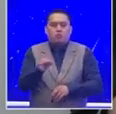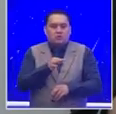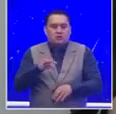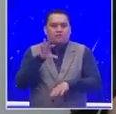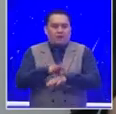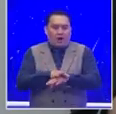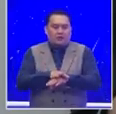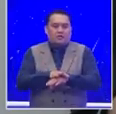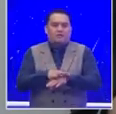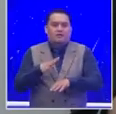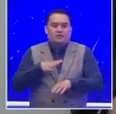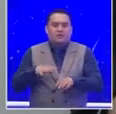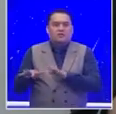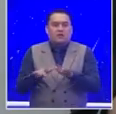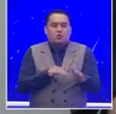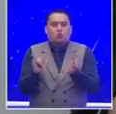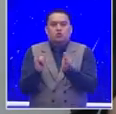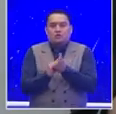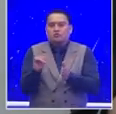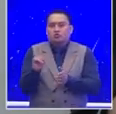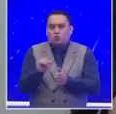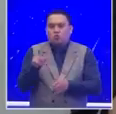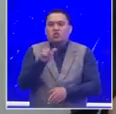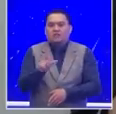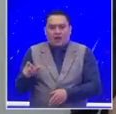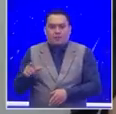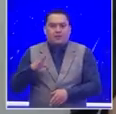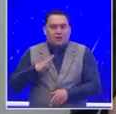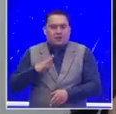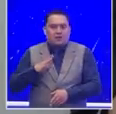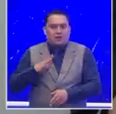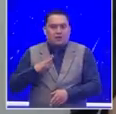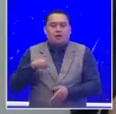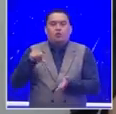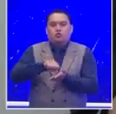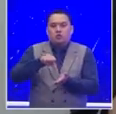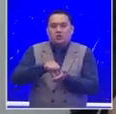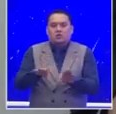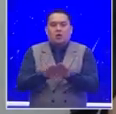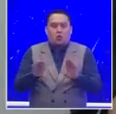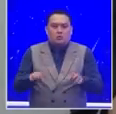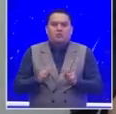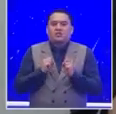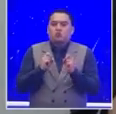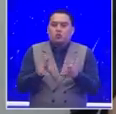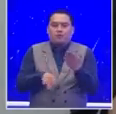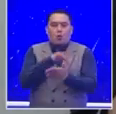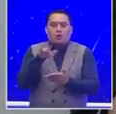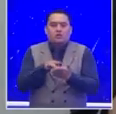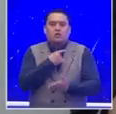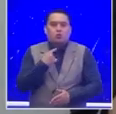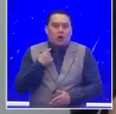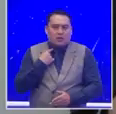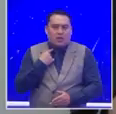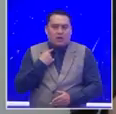факту. В ходе следственных действий было установлено, что данный гражданин был причастен к аналогичным преступлениям по городу Талдыкурган